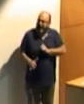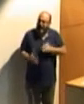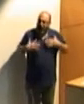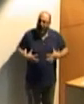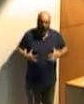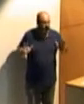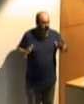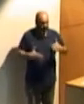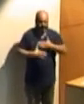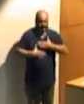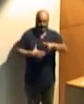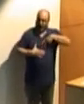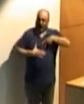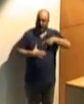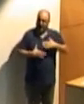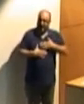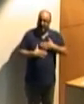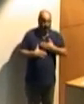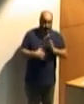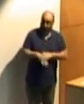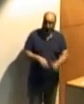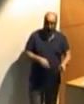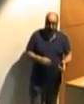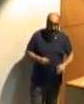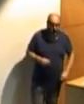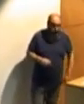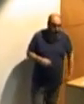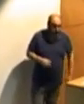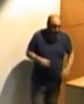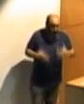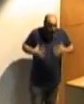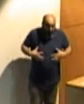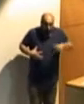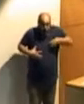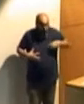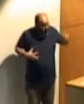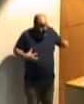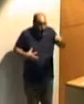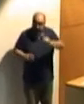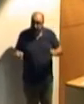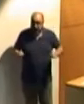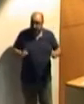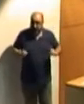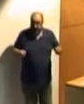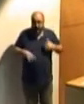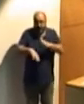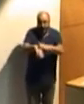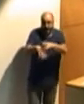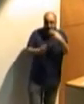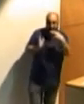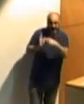et qu'il est à nous or il n'en est rien le corps ne nous appartiennent pas je vous invite à reprendre